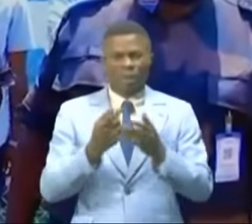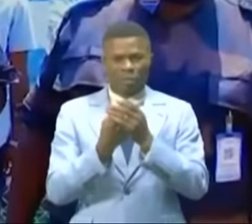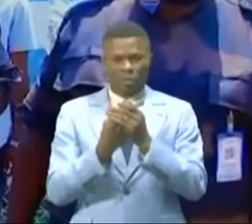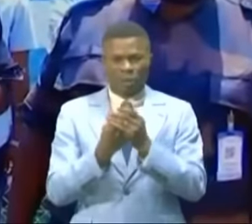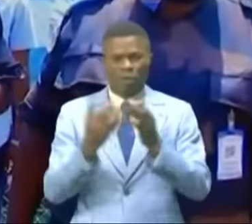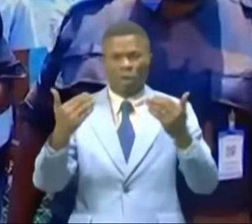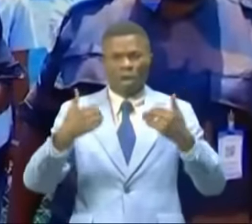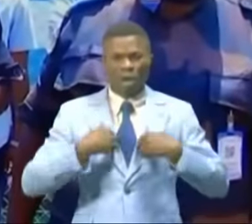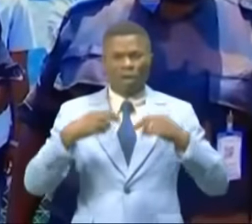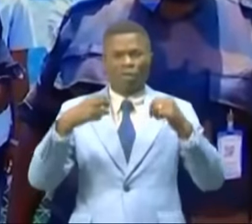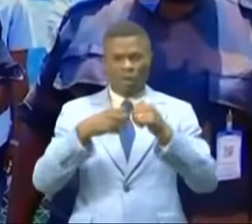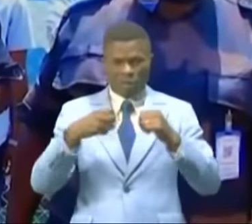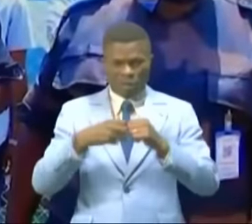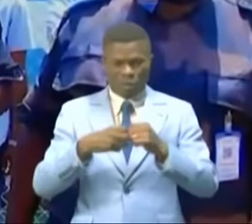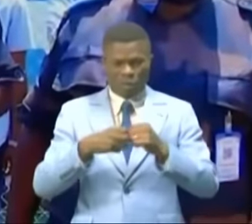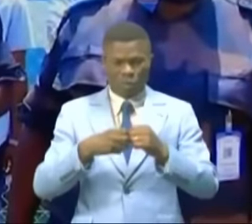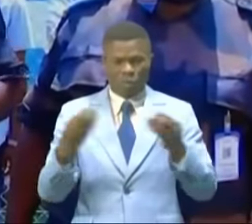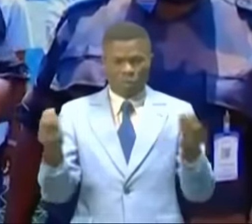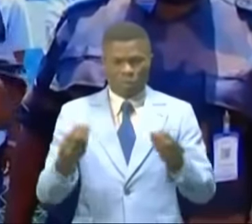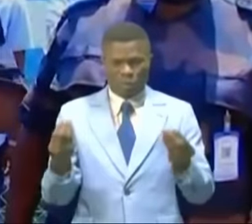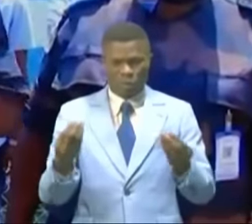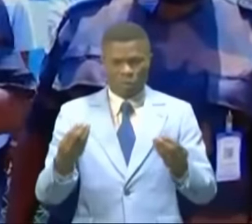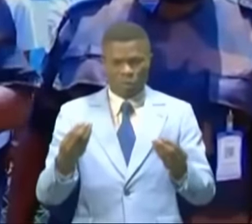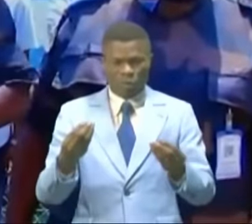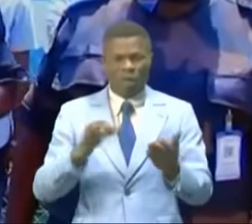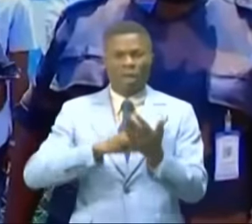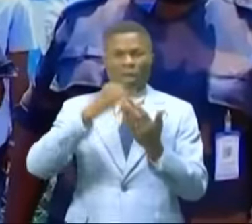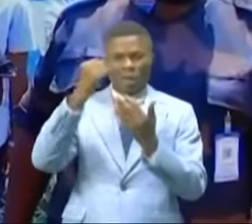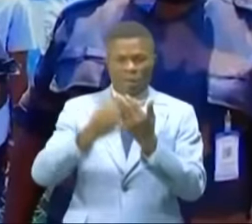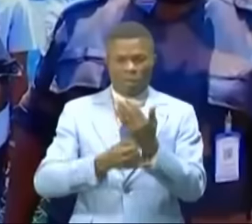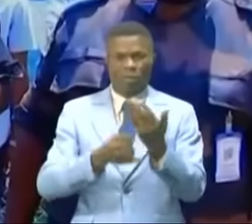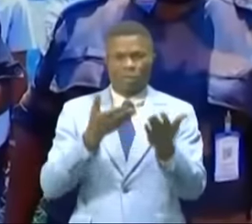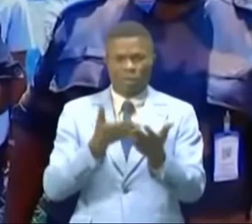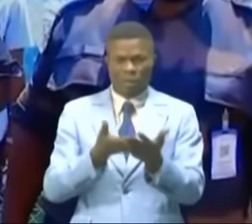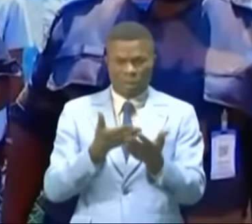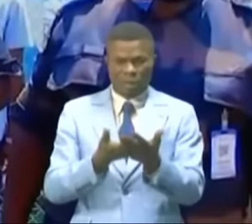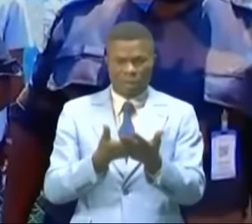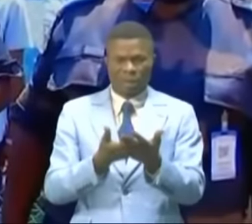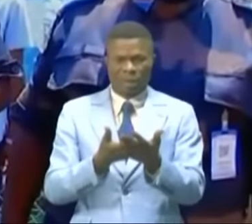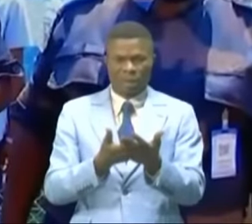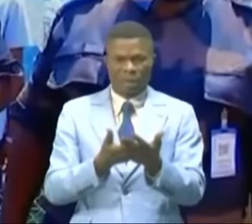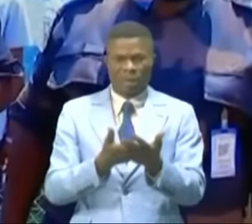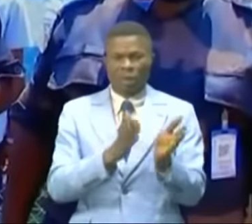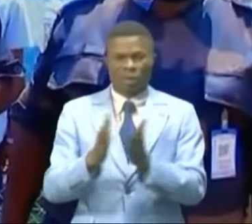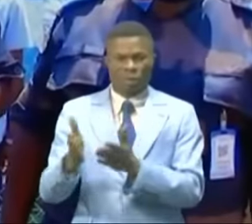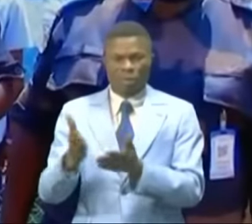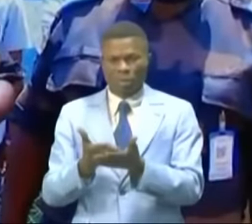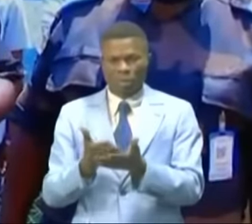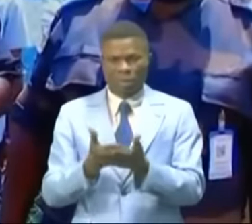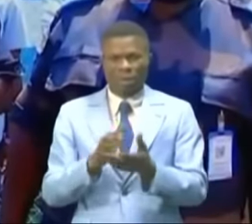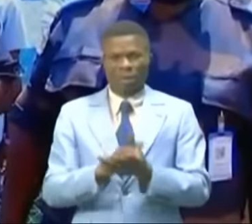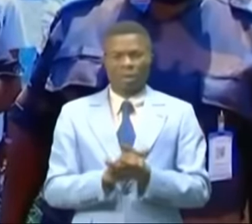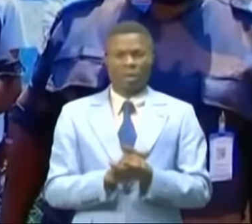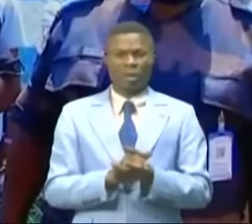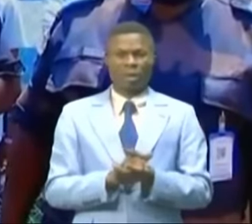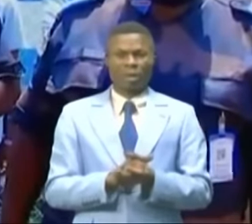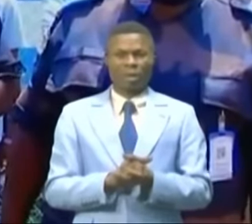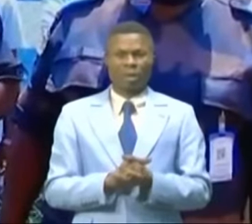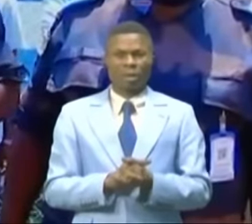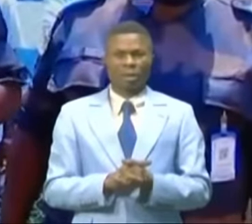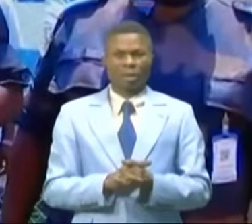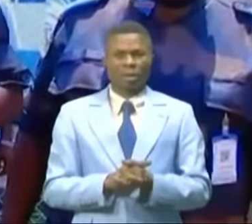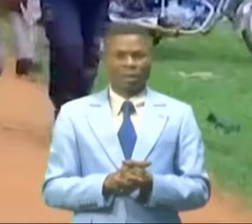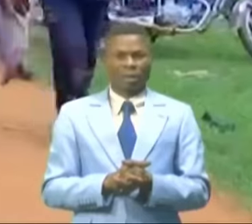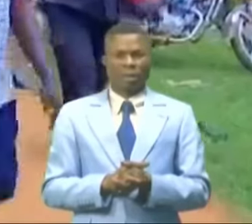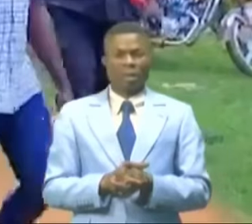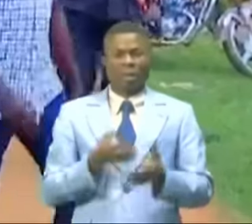éclairés grâce à l'œuvre qui a été mise en œuvre par l'autorité provinciale ainsi que les partenaires. Il s'y est de